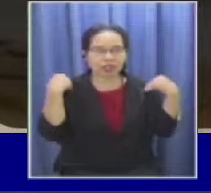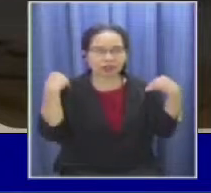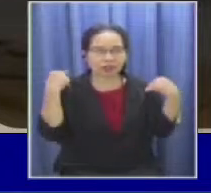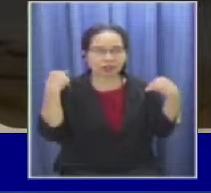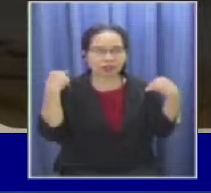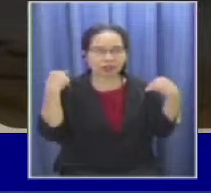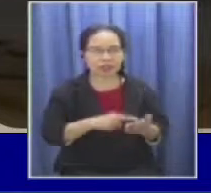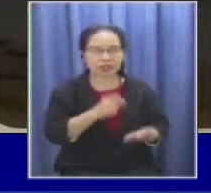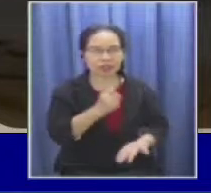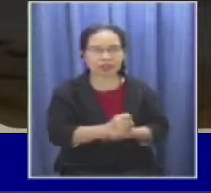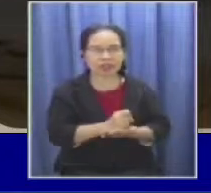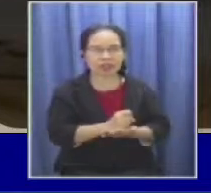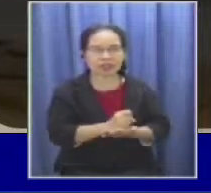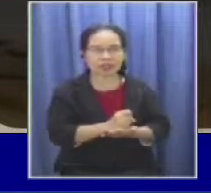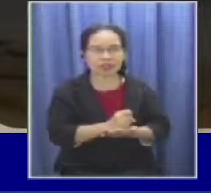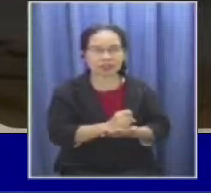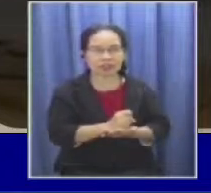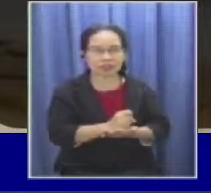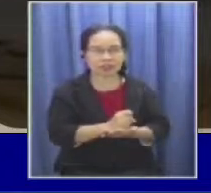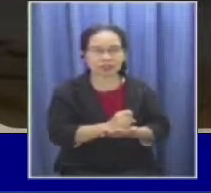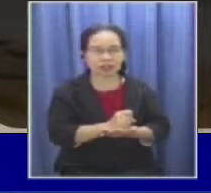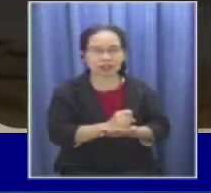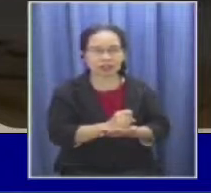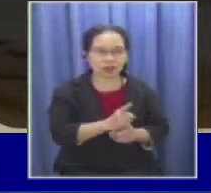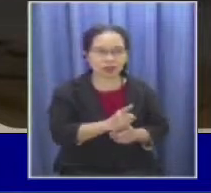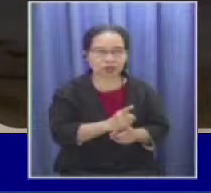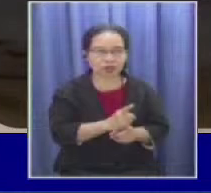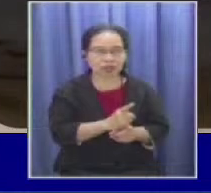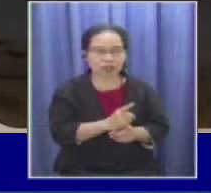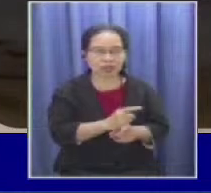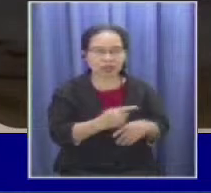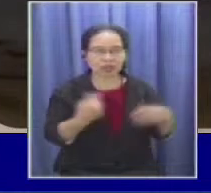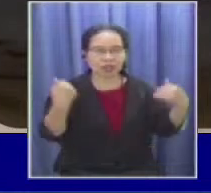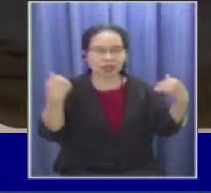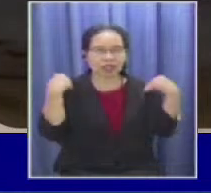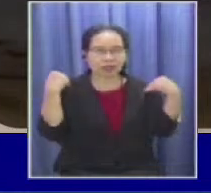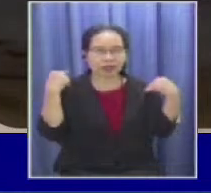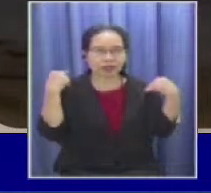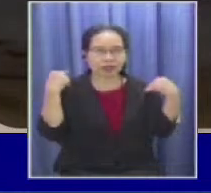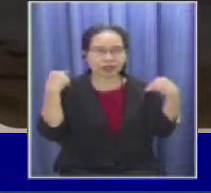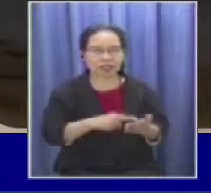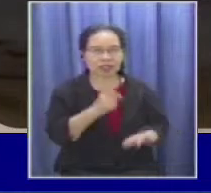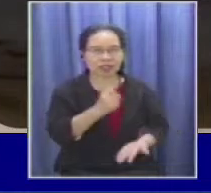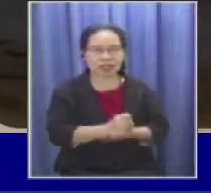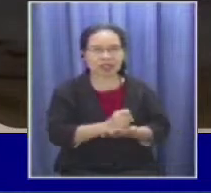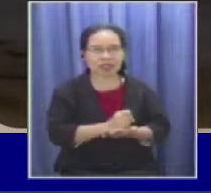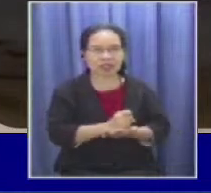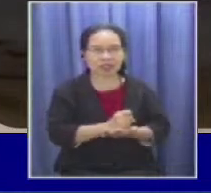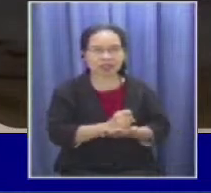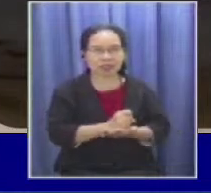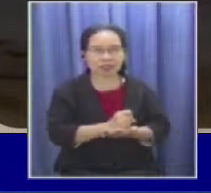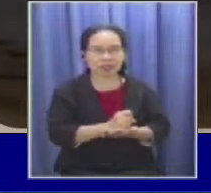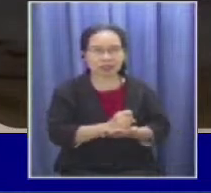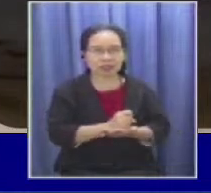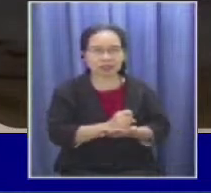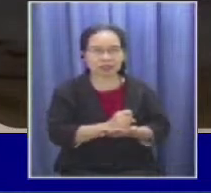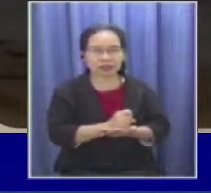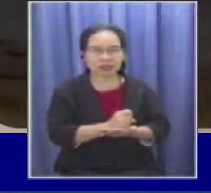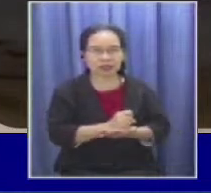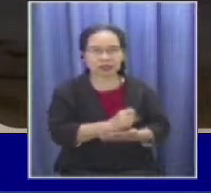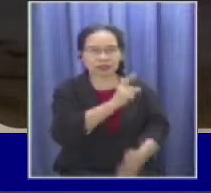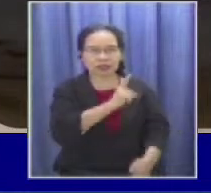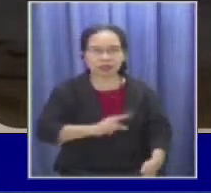2 verse 19 Timothy ngoma tosumi na timienu nchemu dunkron nanso Nyankopɔn nyina so tim